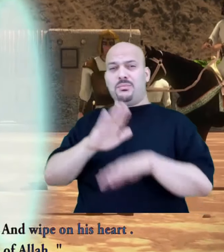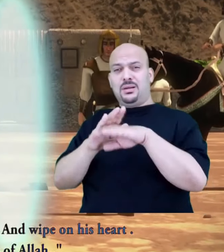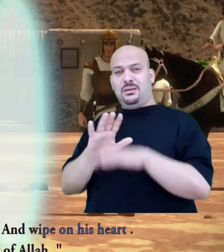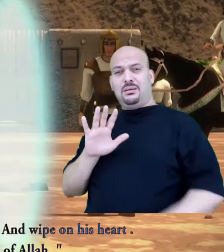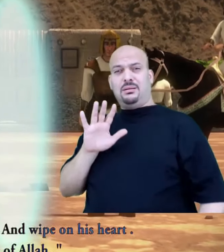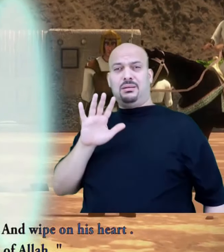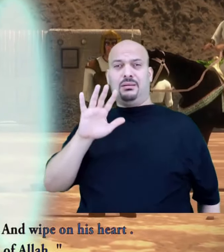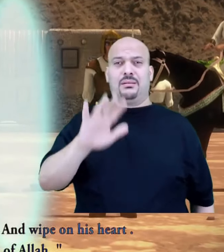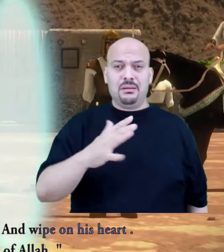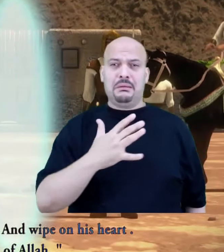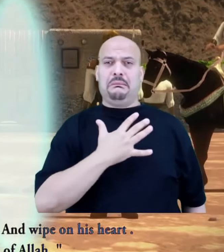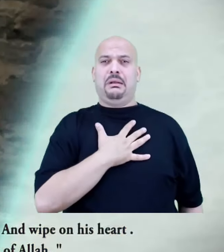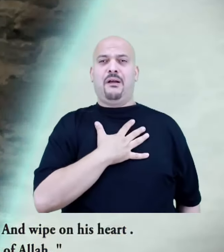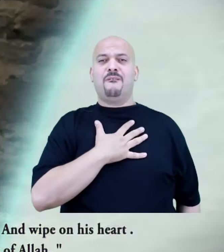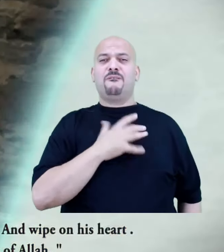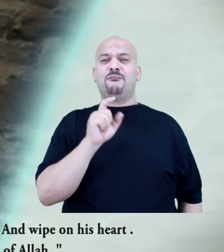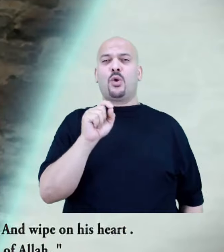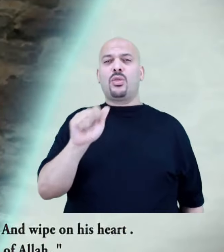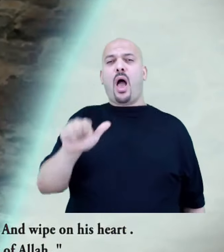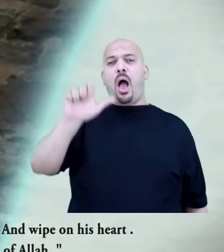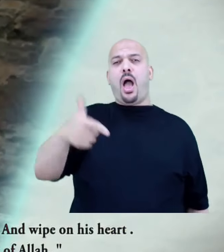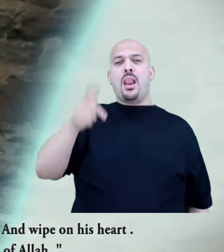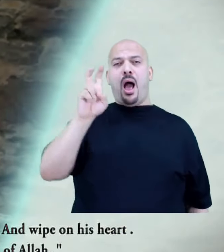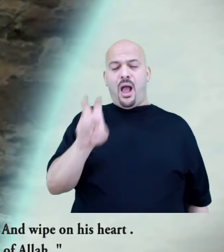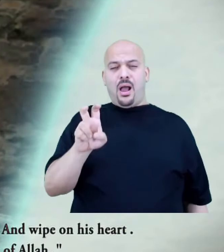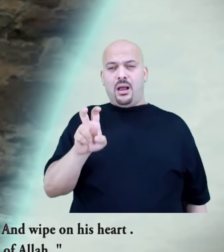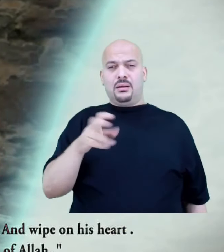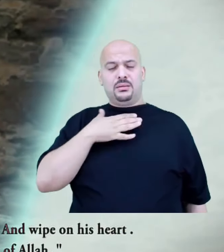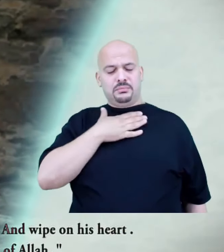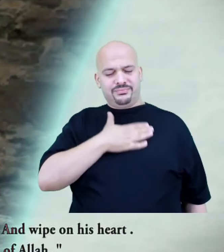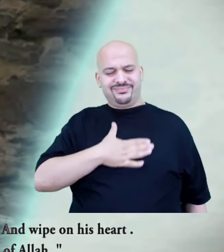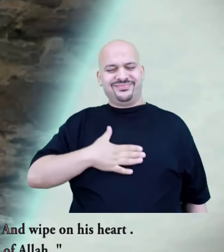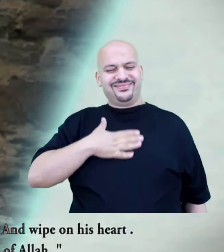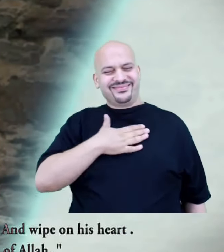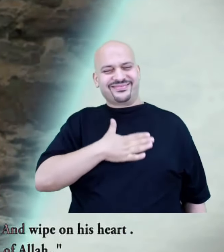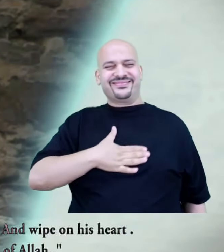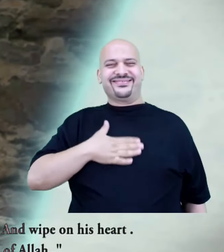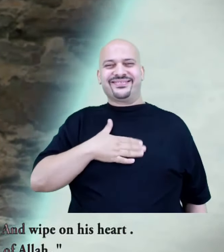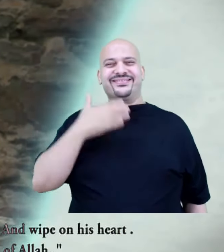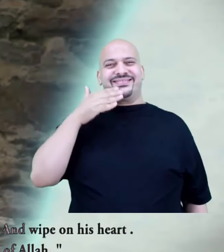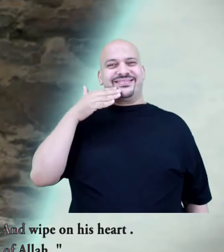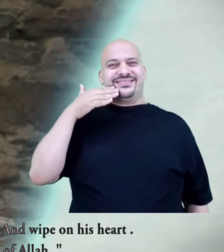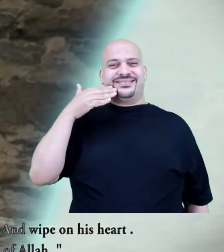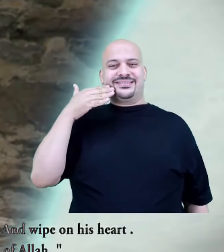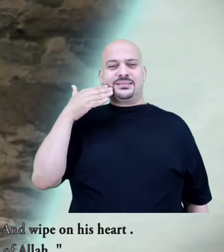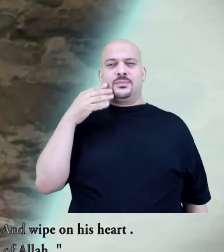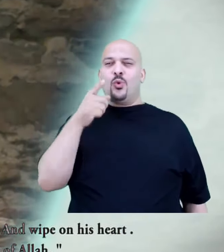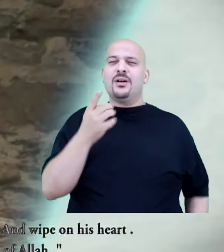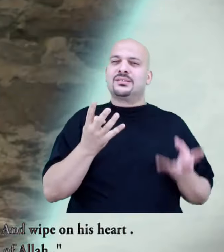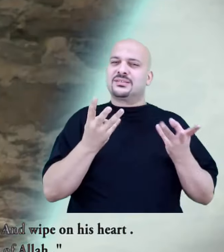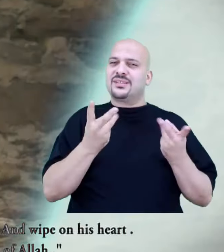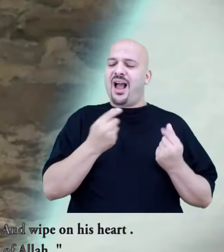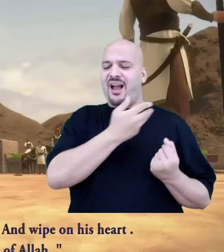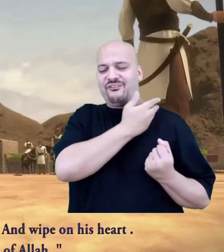على صدر فضالة ومسح عليه وهو يبتسم ويقول: استغفر الله